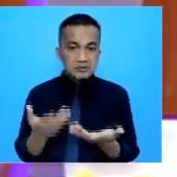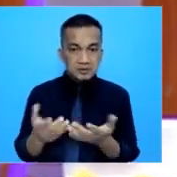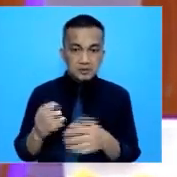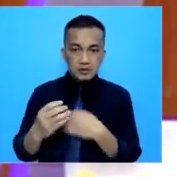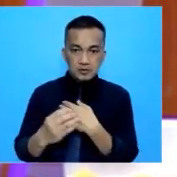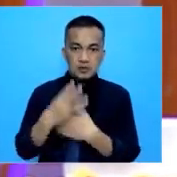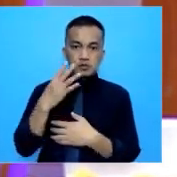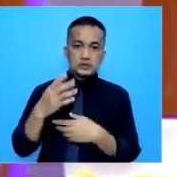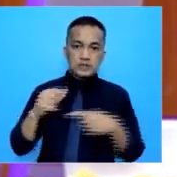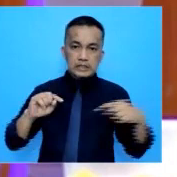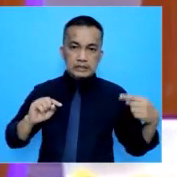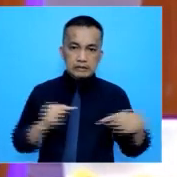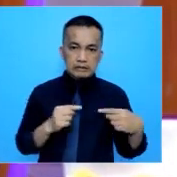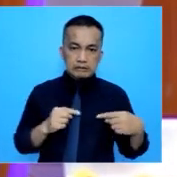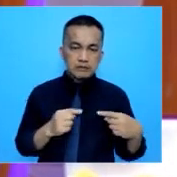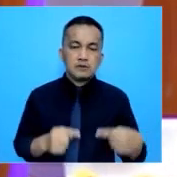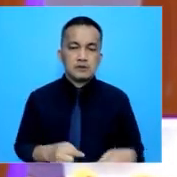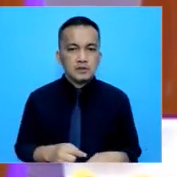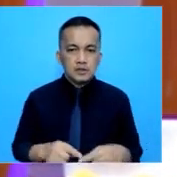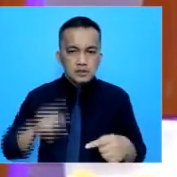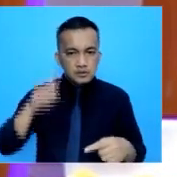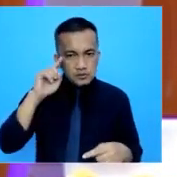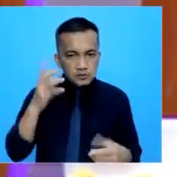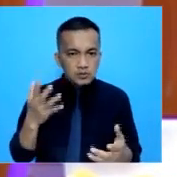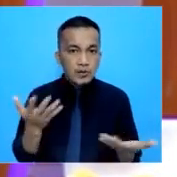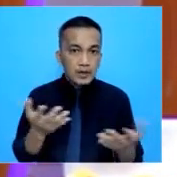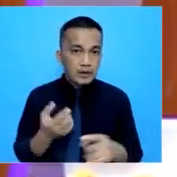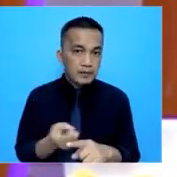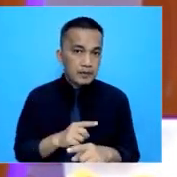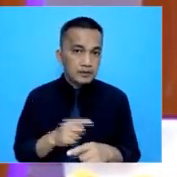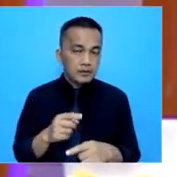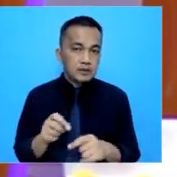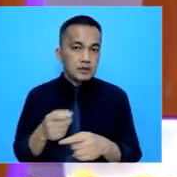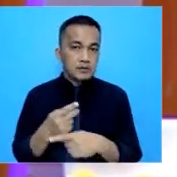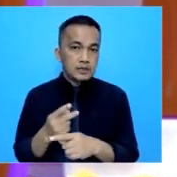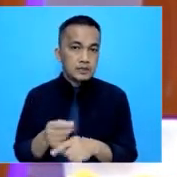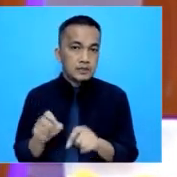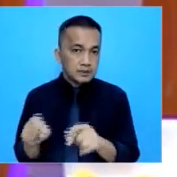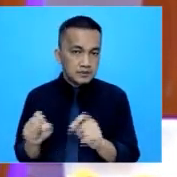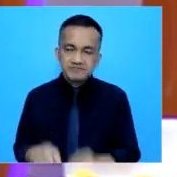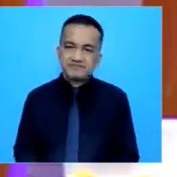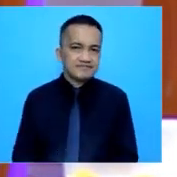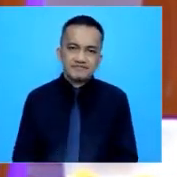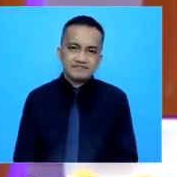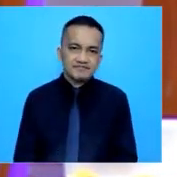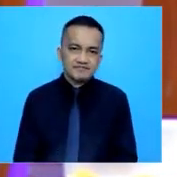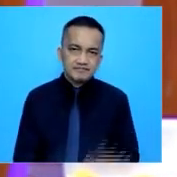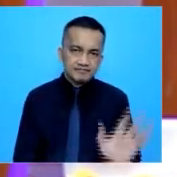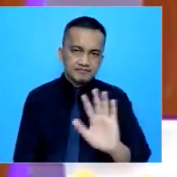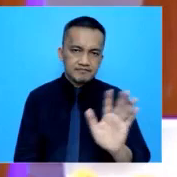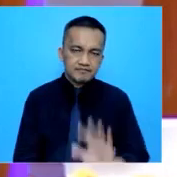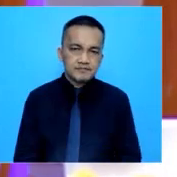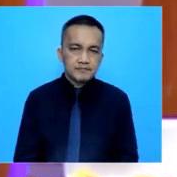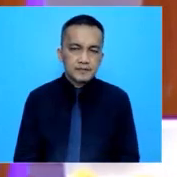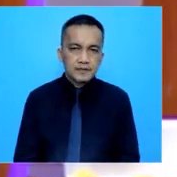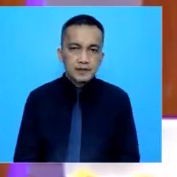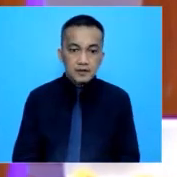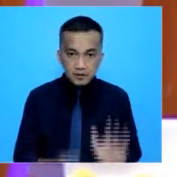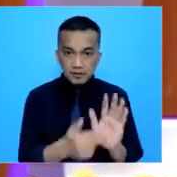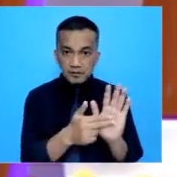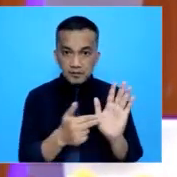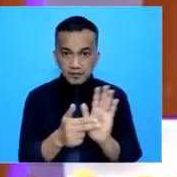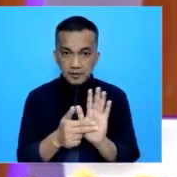injury to them. They do not know saan galing yung produkto na binebenta nila. And baka yung mga label na nakalagay dyan